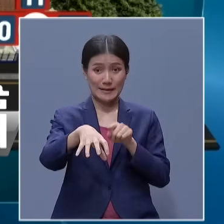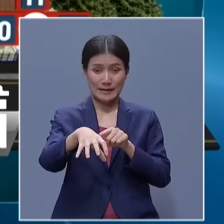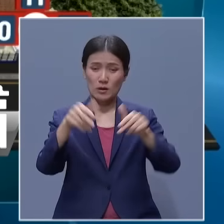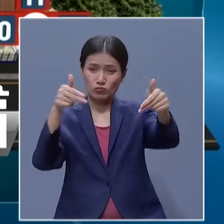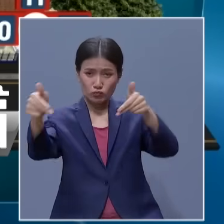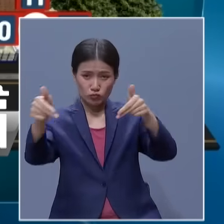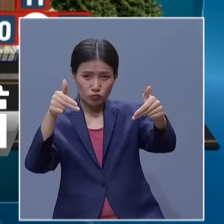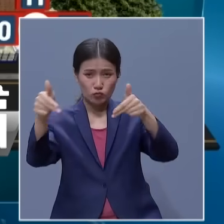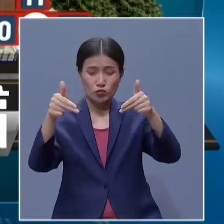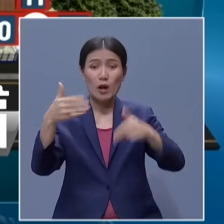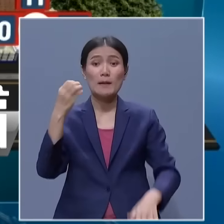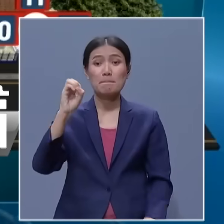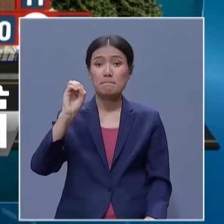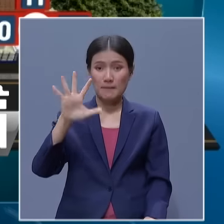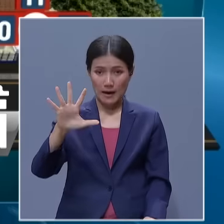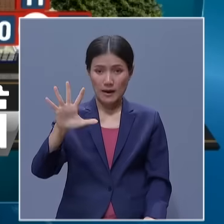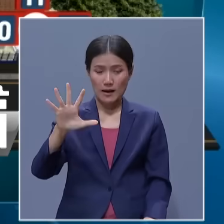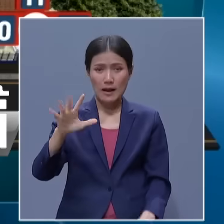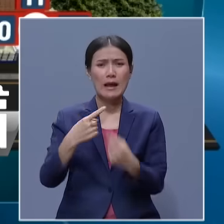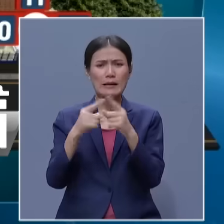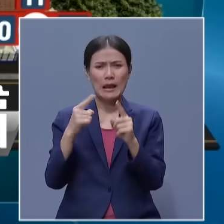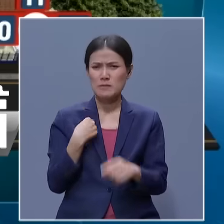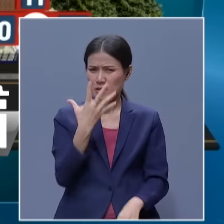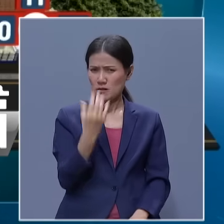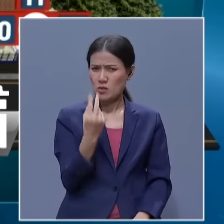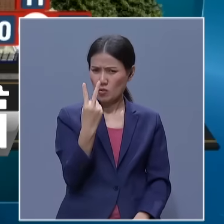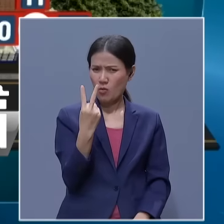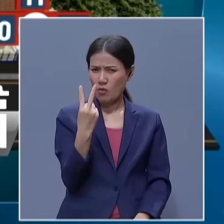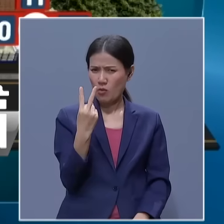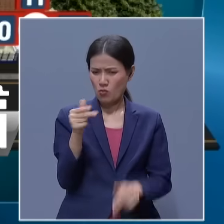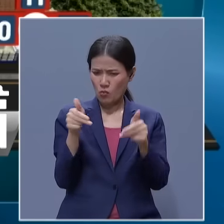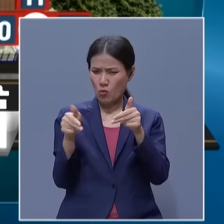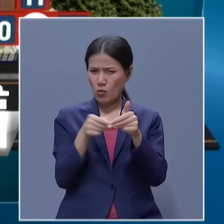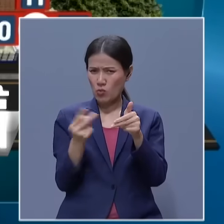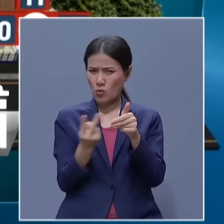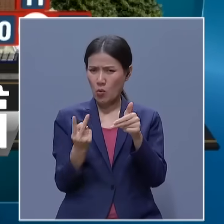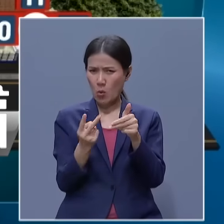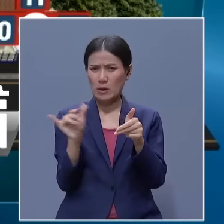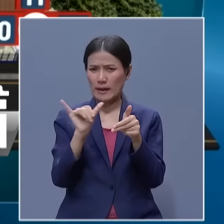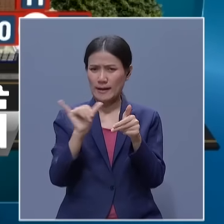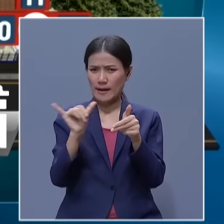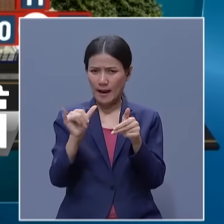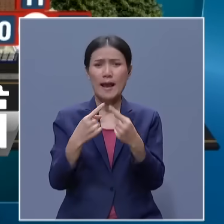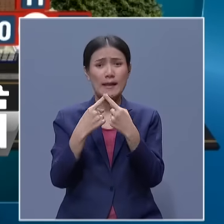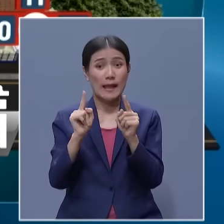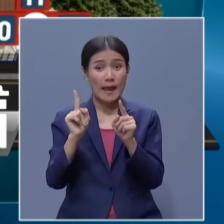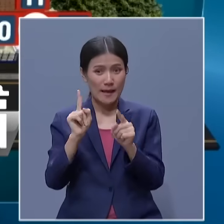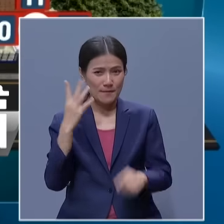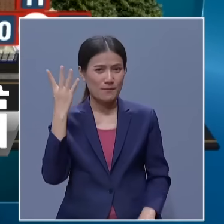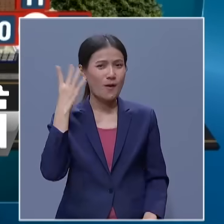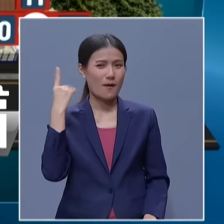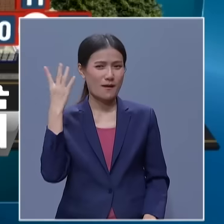ของกำนันนกเนี่ย15ตัวแล้วมันยังเหลืออีก2จุดที่ยังกู้ไม่ได้แต่ปรากฏว่าเมื่อวานนี้ท่านร